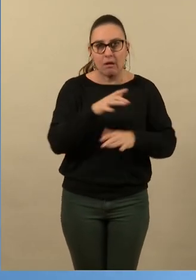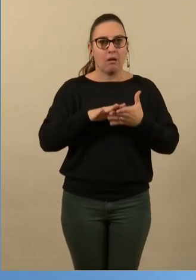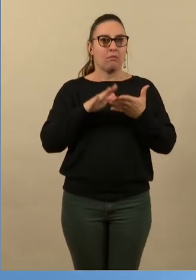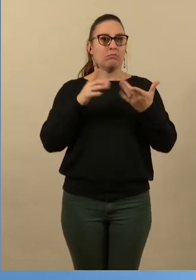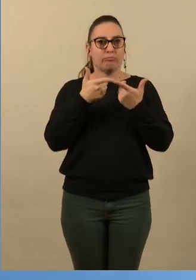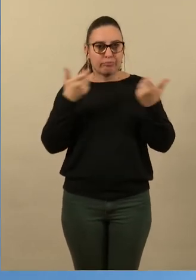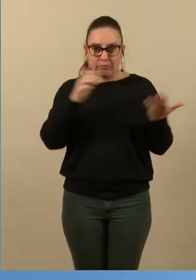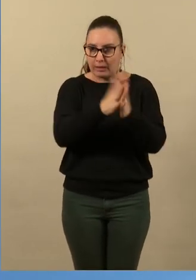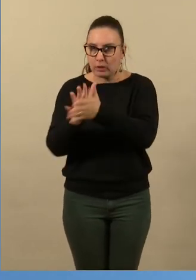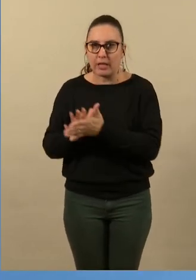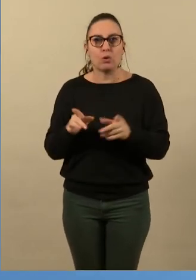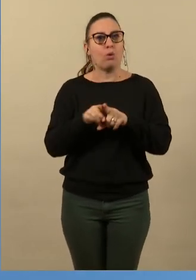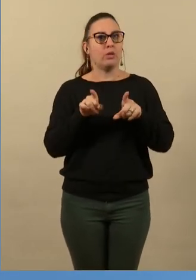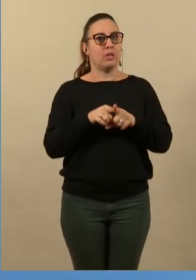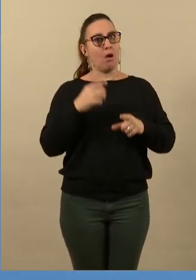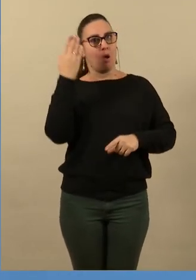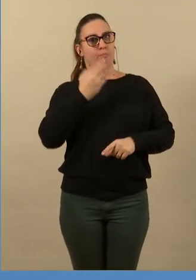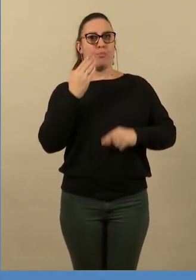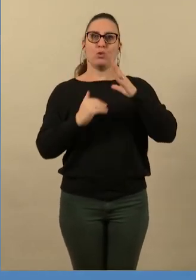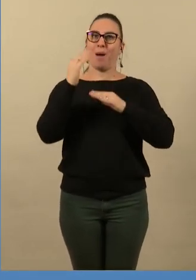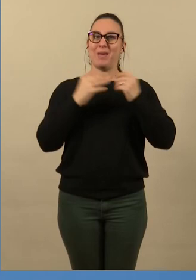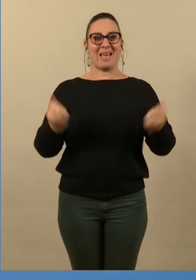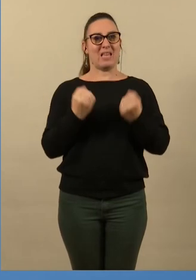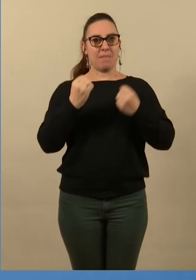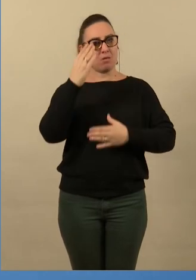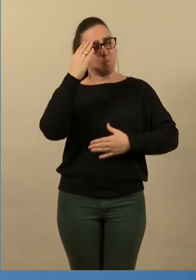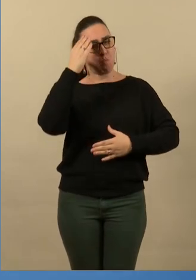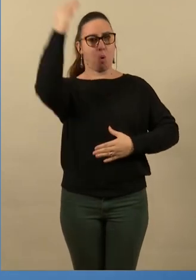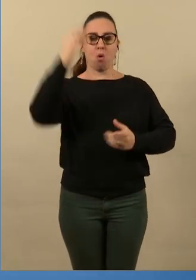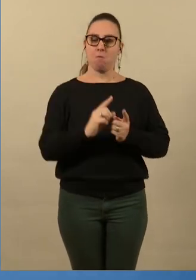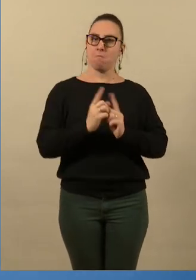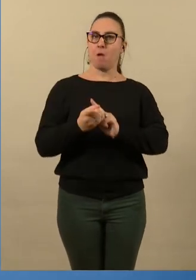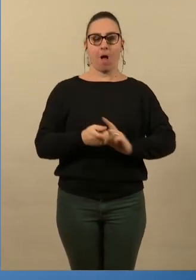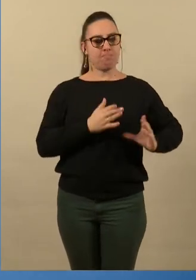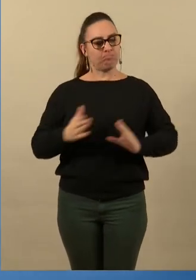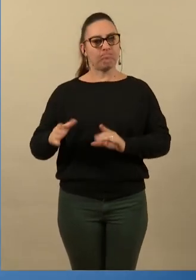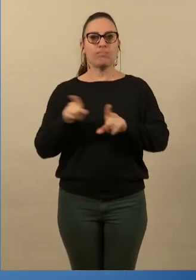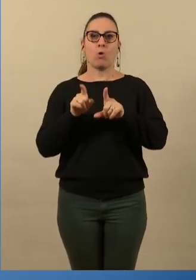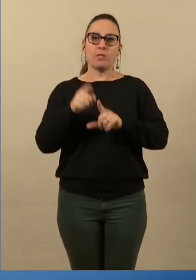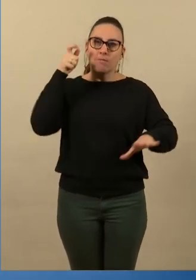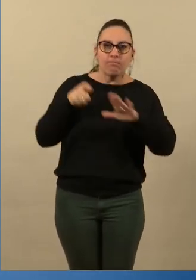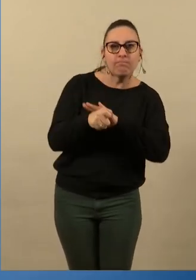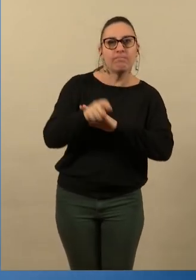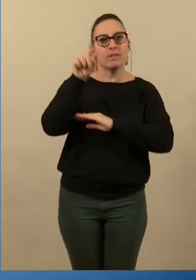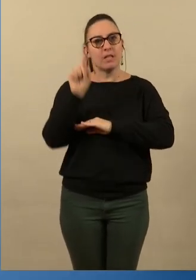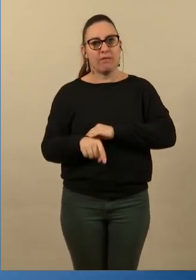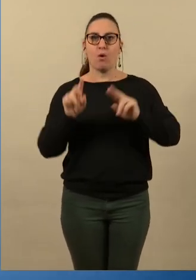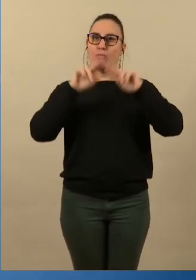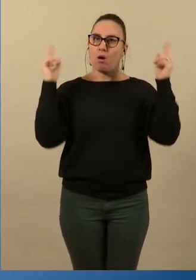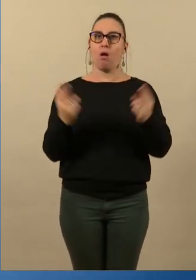que jamais besoin de professionnaliser les métiers de l'animation et et de les dotter de moyens nécessaires pour un accueil